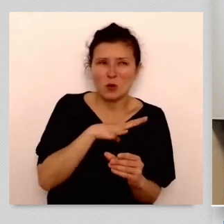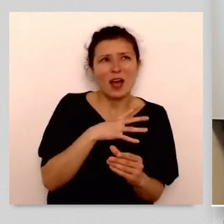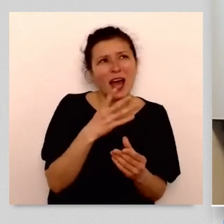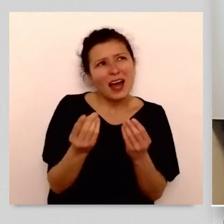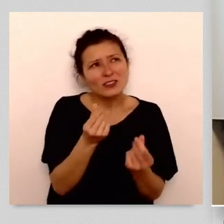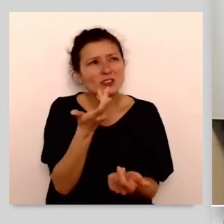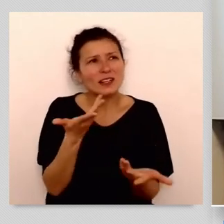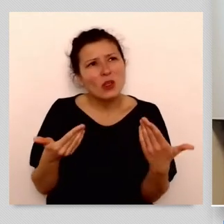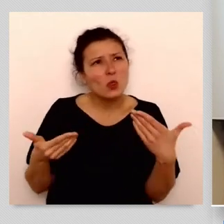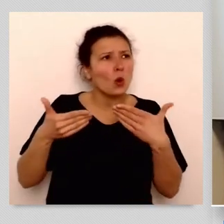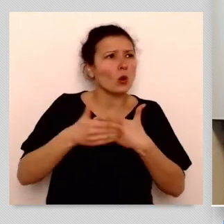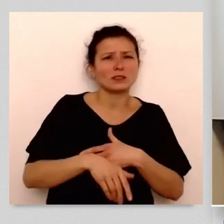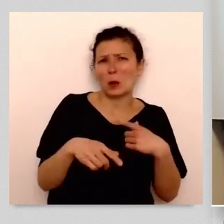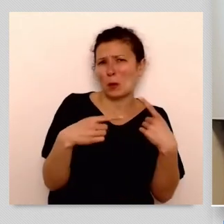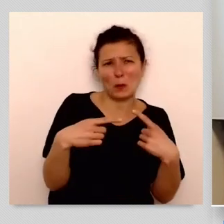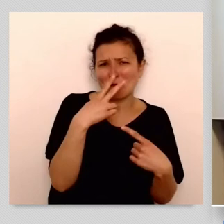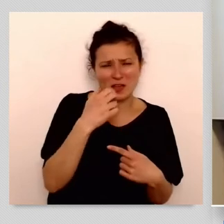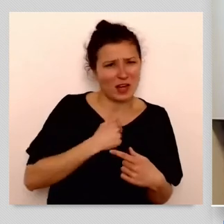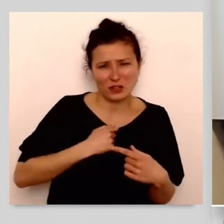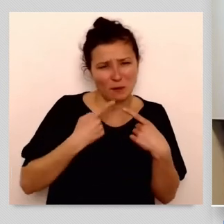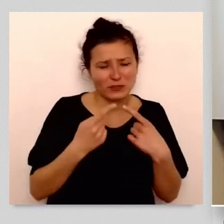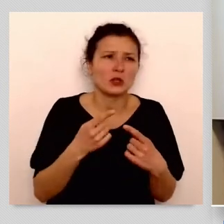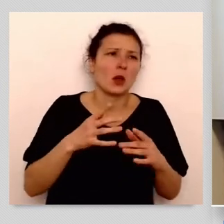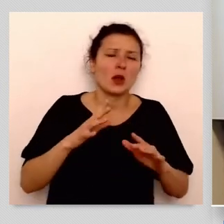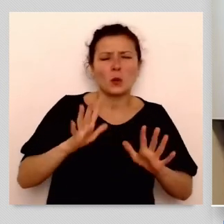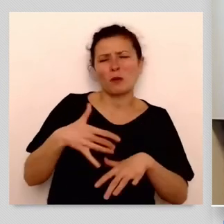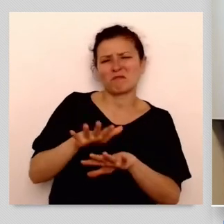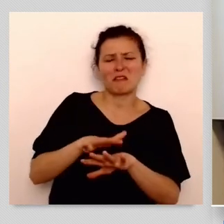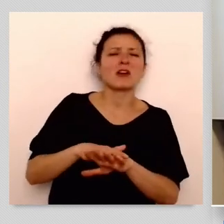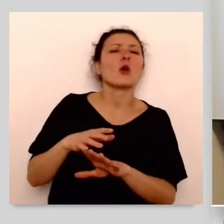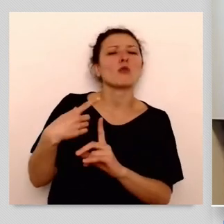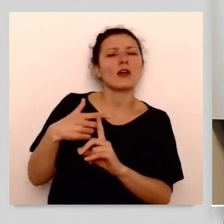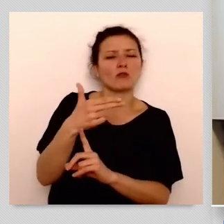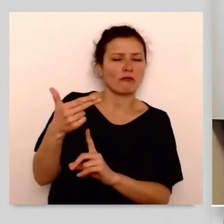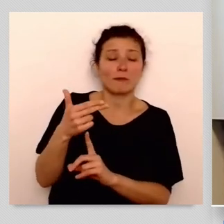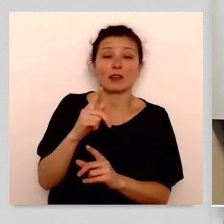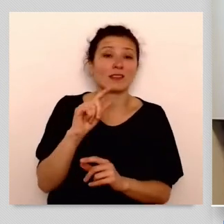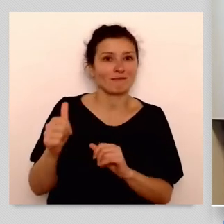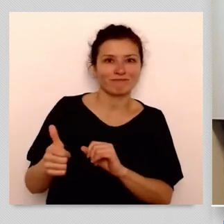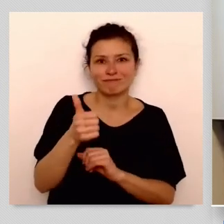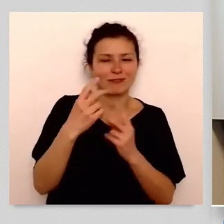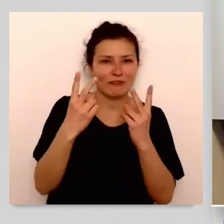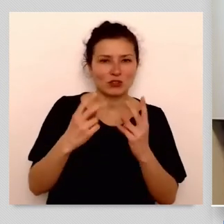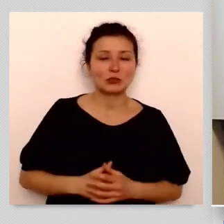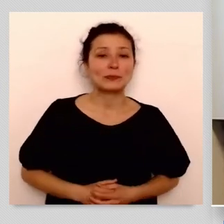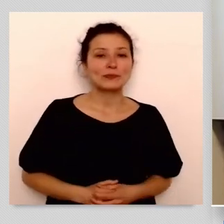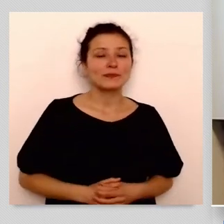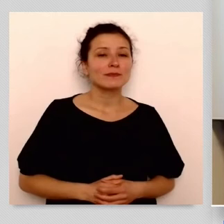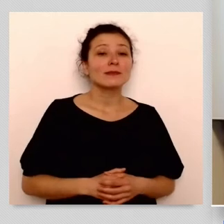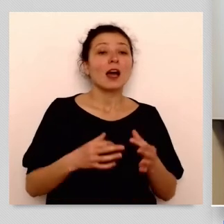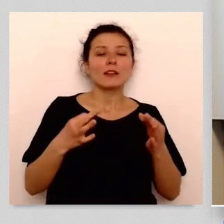traktowane, prawda, jako takie tematy dodatkowe, a nie priorytetowe. Teraz to się musi zmienić,